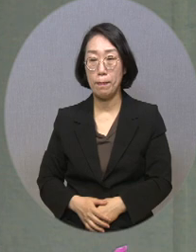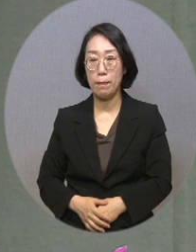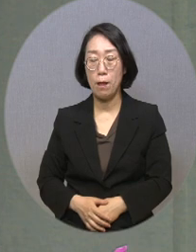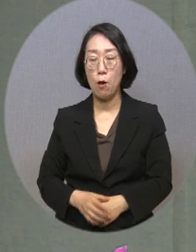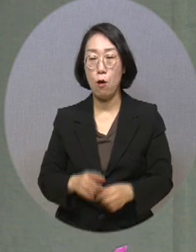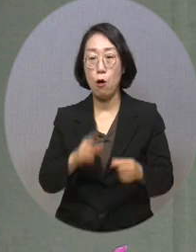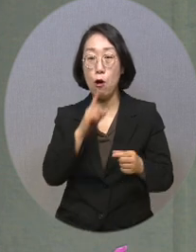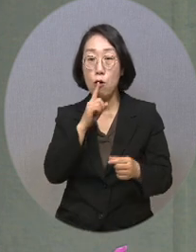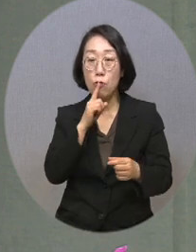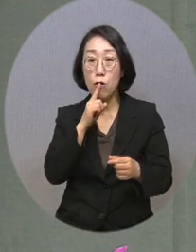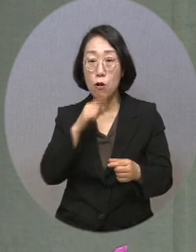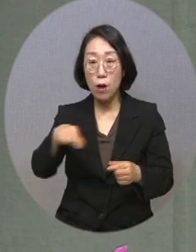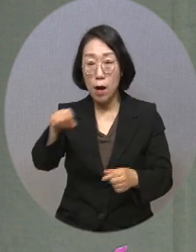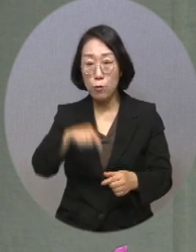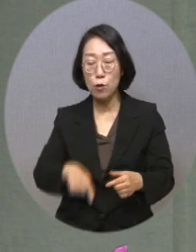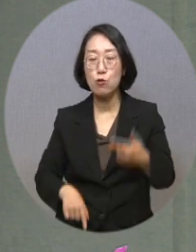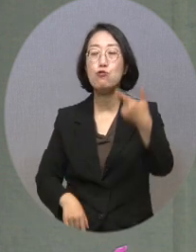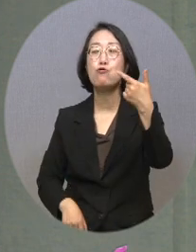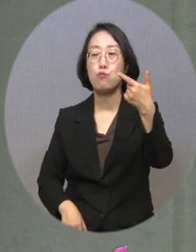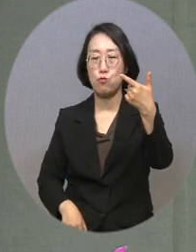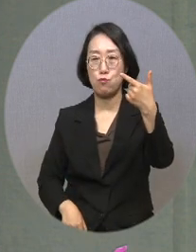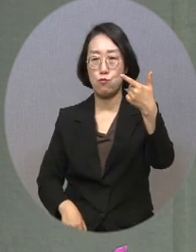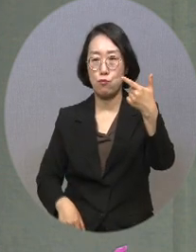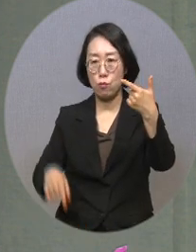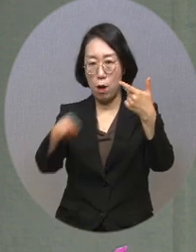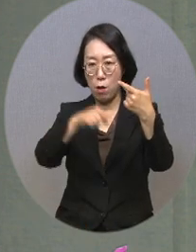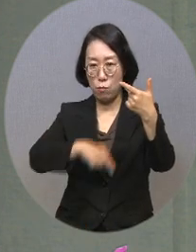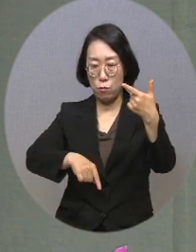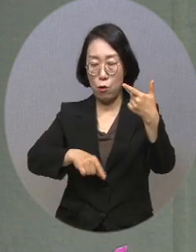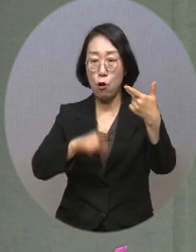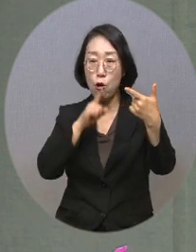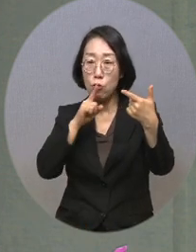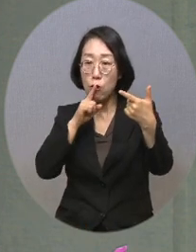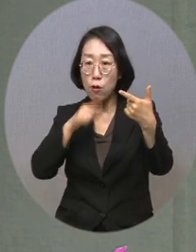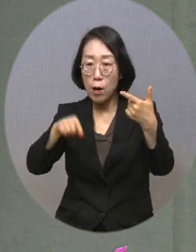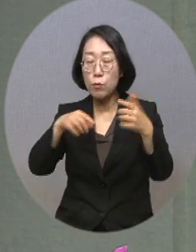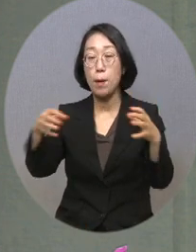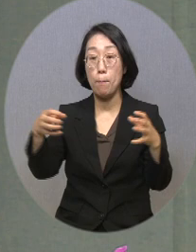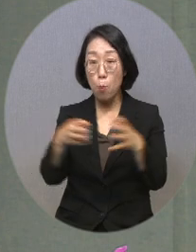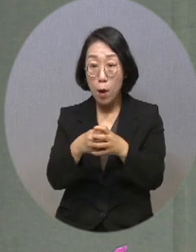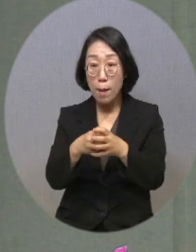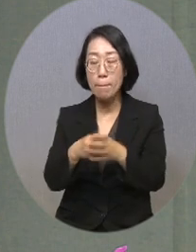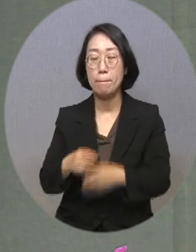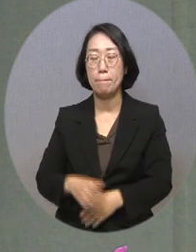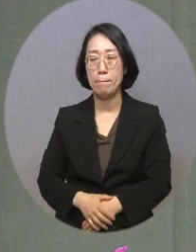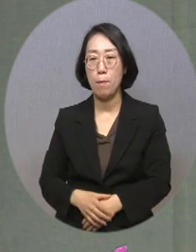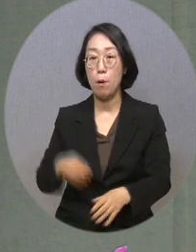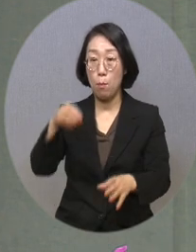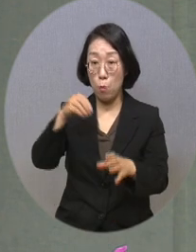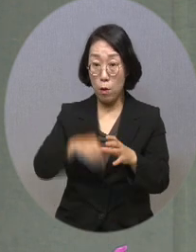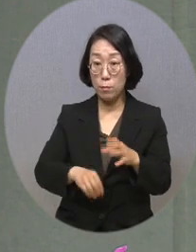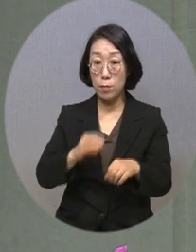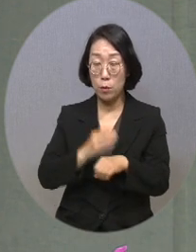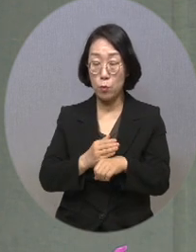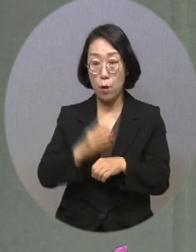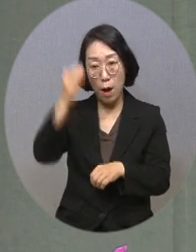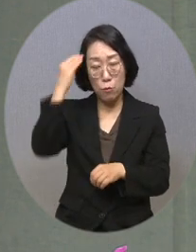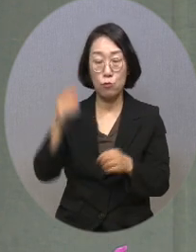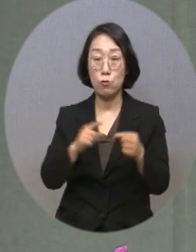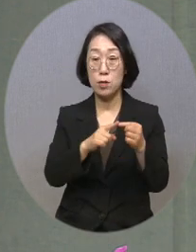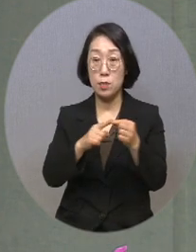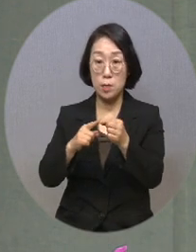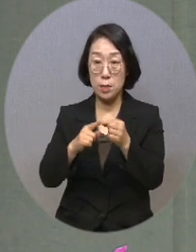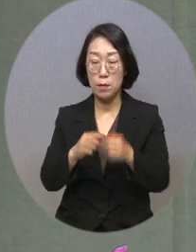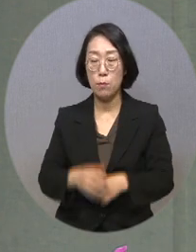네. 지명이 돼서 네. 이제 예, 보급이 되고 네. 우리나라 한글이